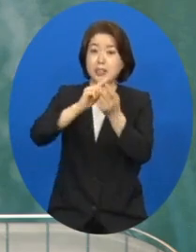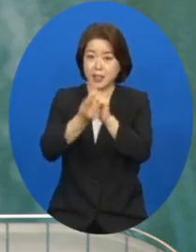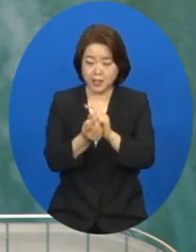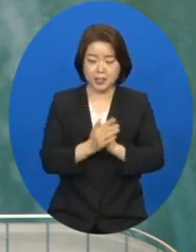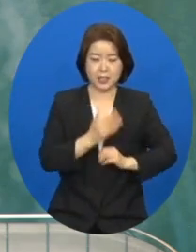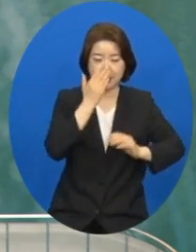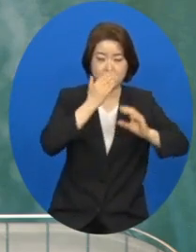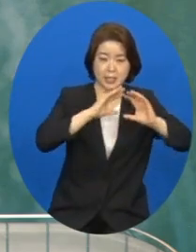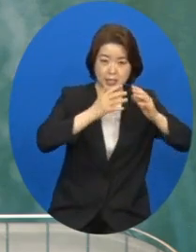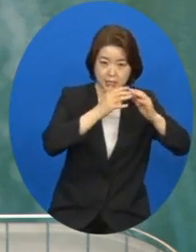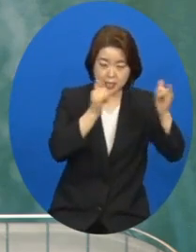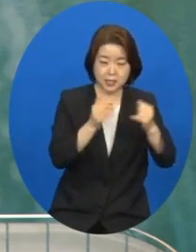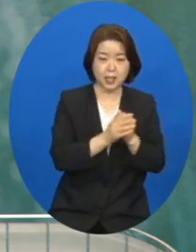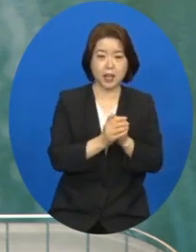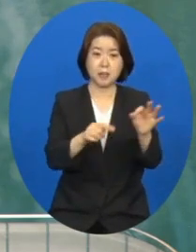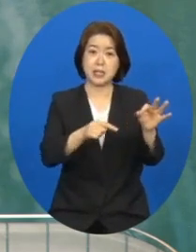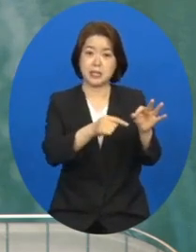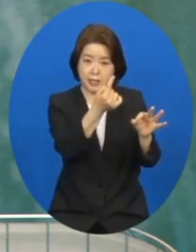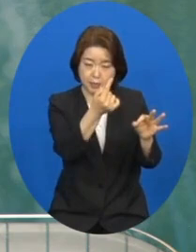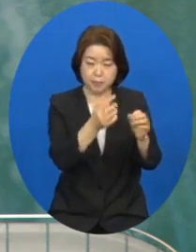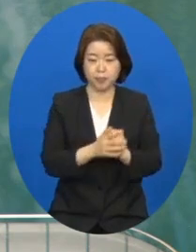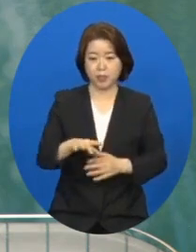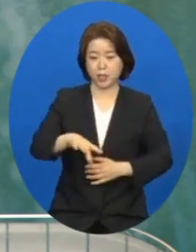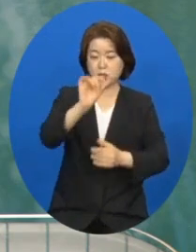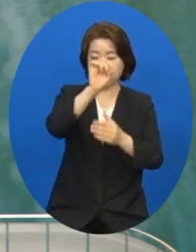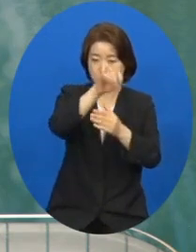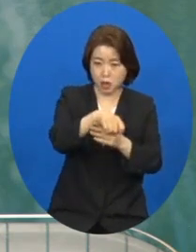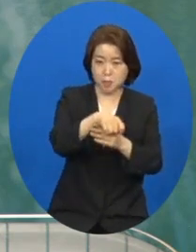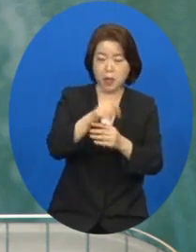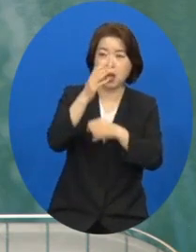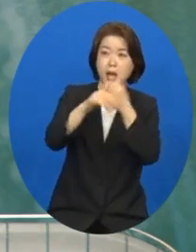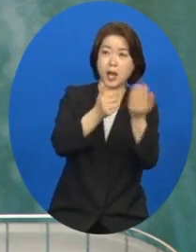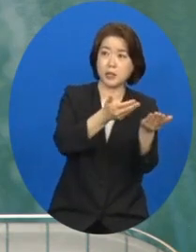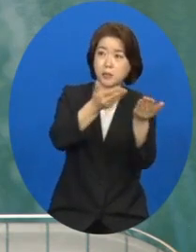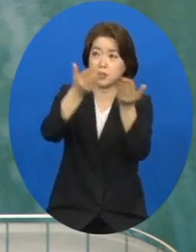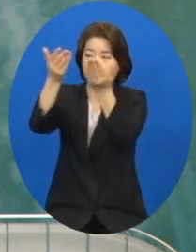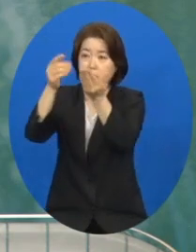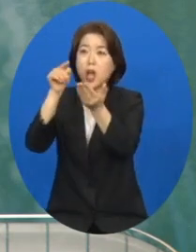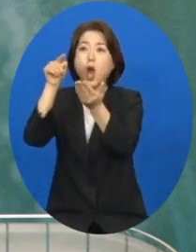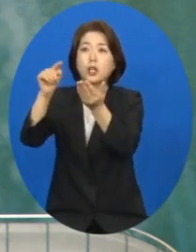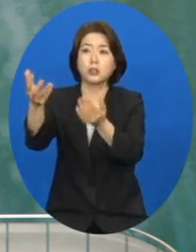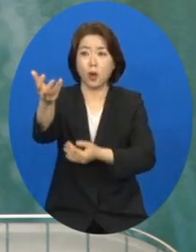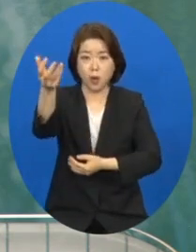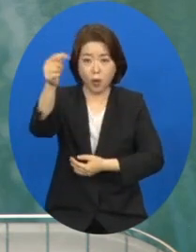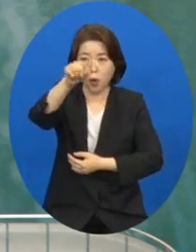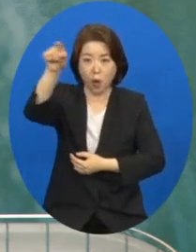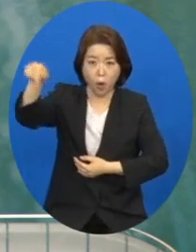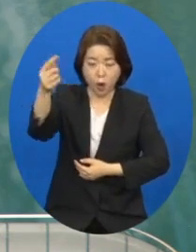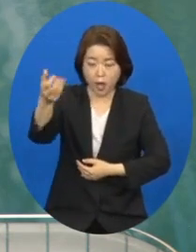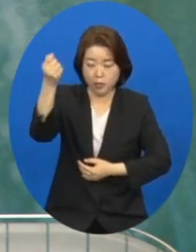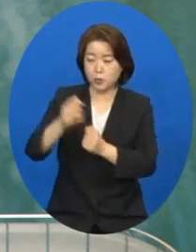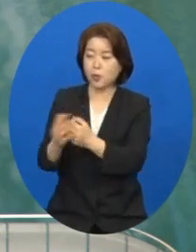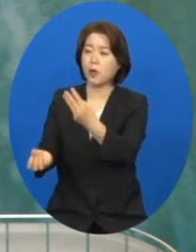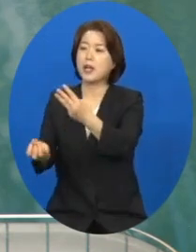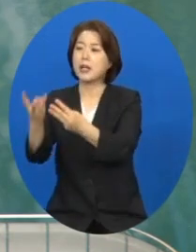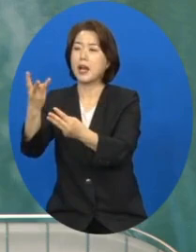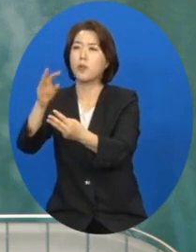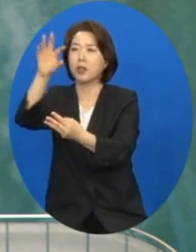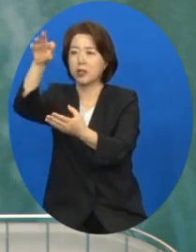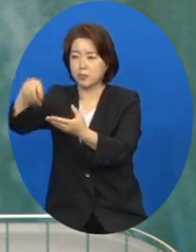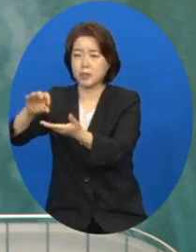10의 1조와 첫 열매를 하나님께 드리는 것을 통하여 레위 지파가 먹고